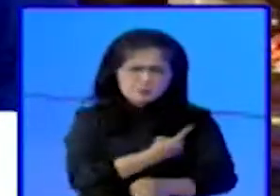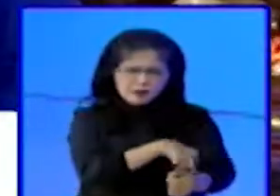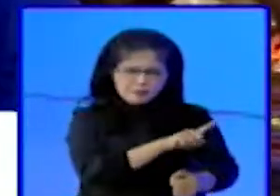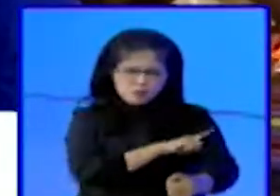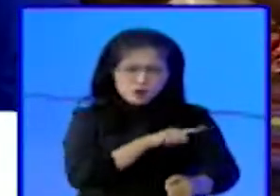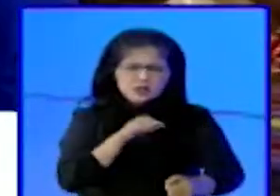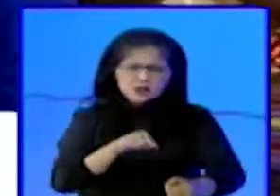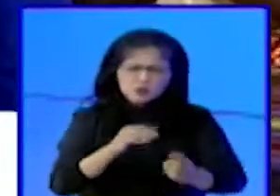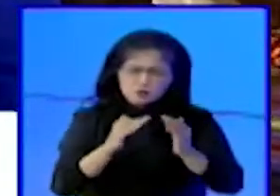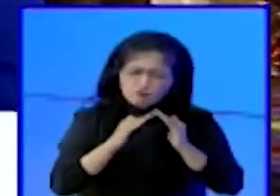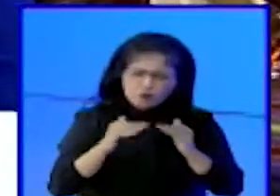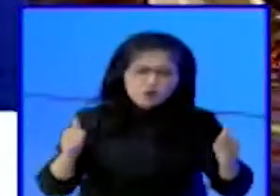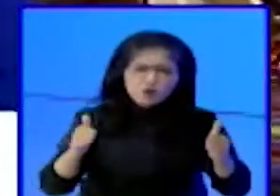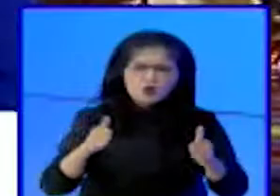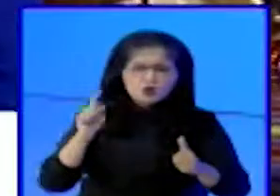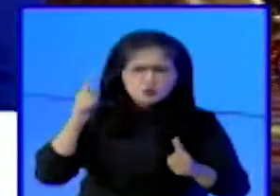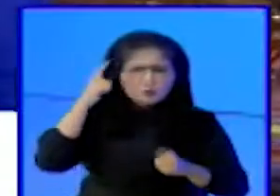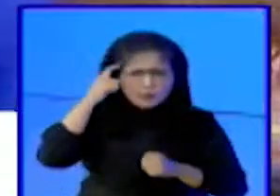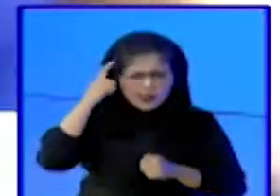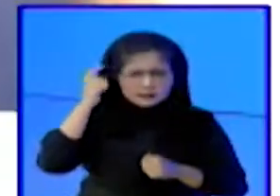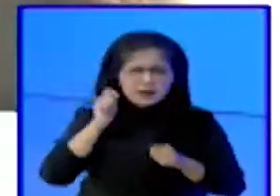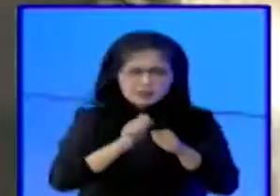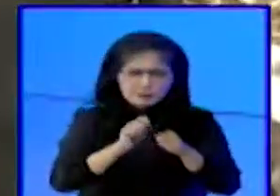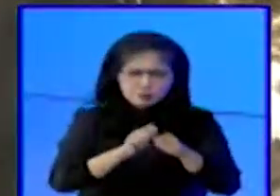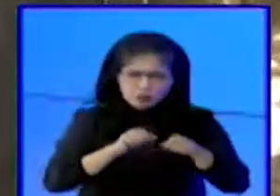hingga bertahun-tahun lamanya untuk mempelajari membuat kain tenun seperti ini.